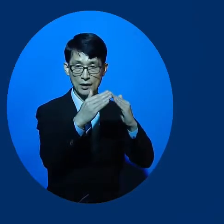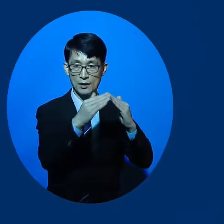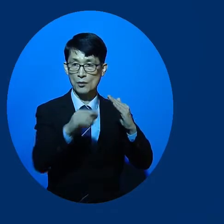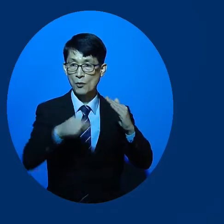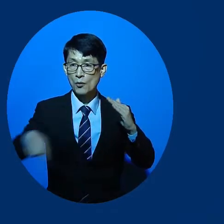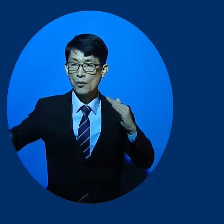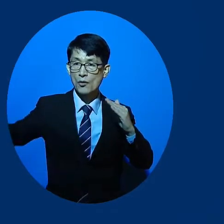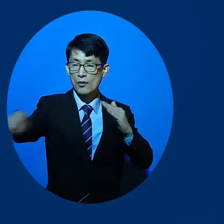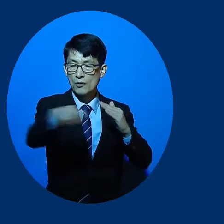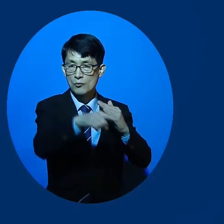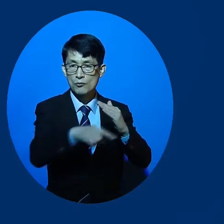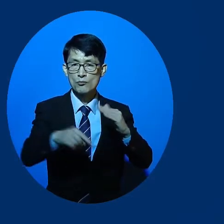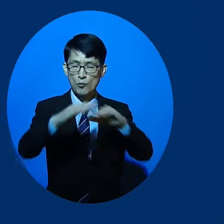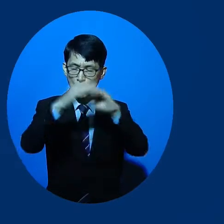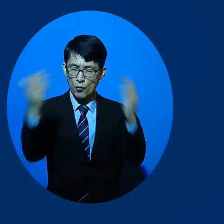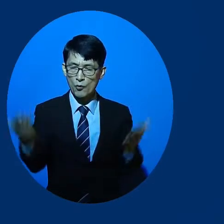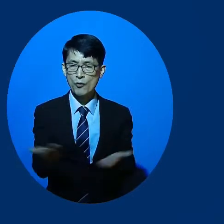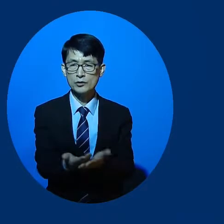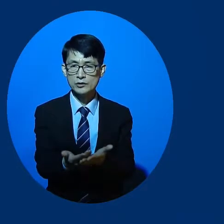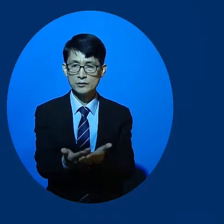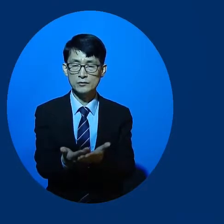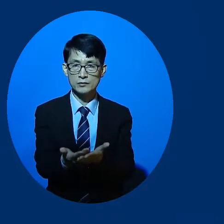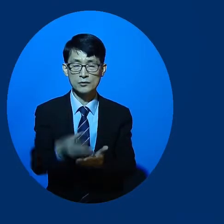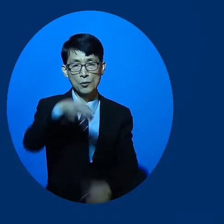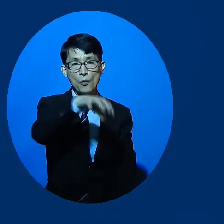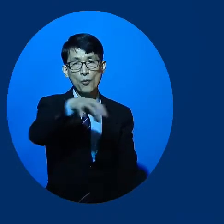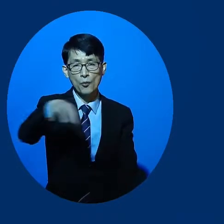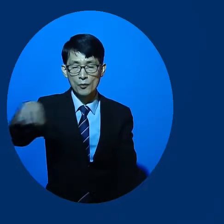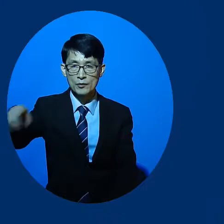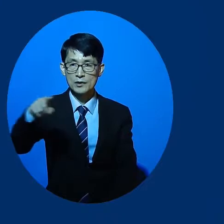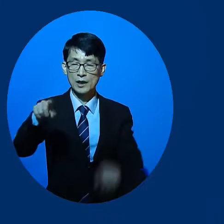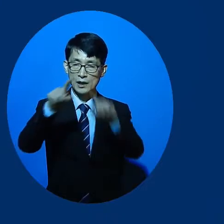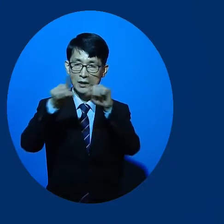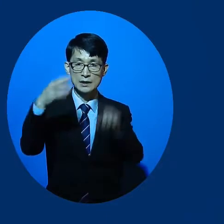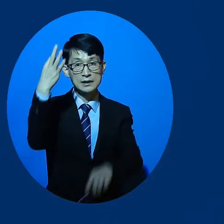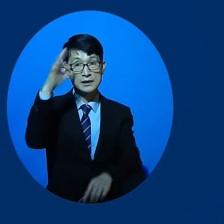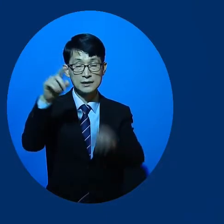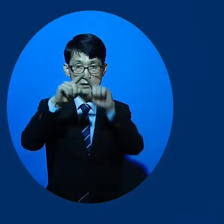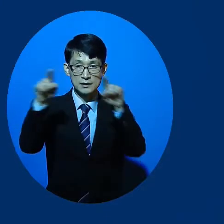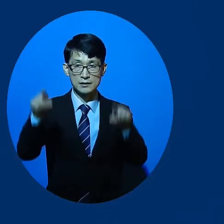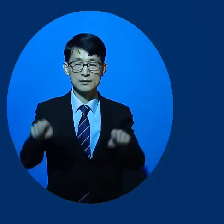배리어프리 제도가 좀 확산되었으면 하는 그런 바람을 말씀을 드립니다.